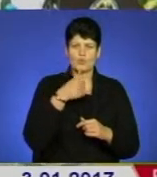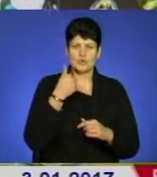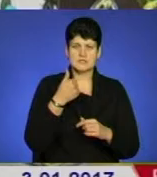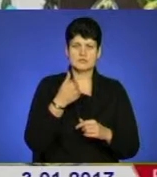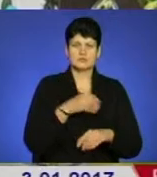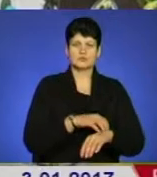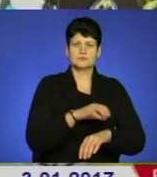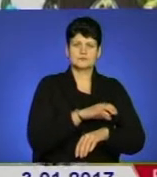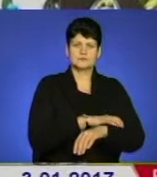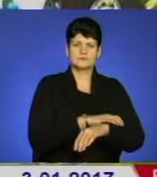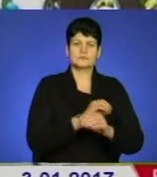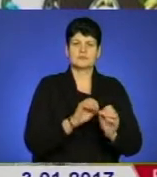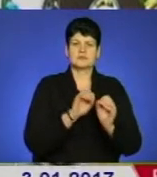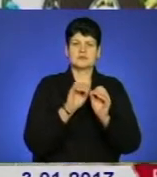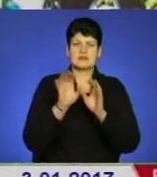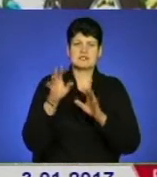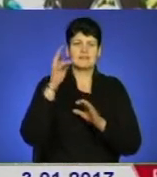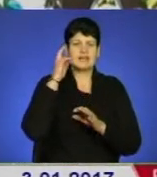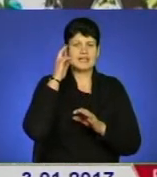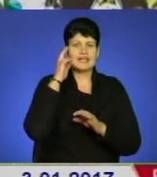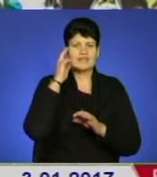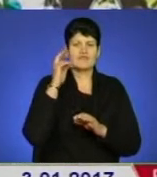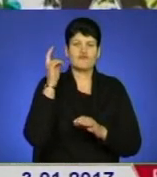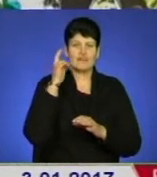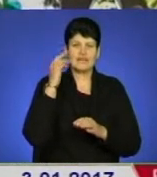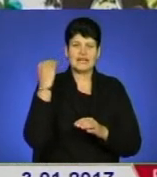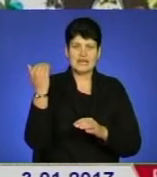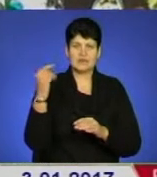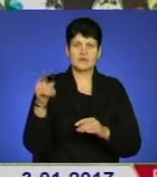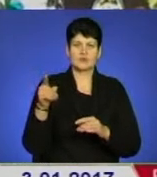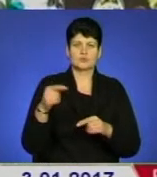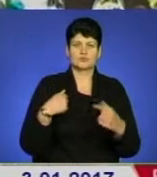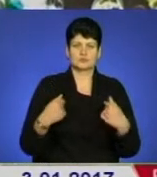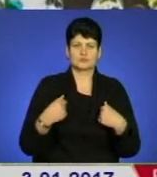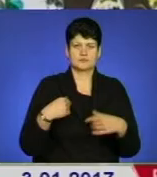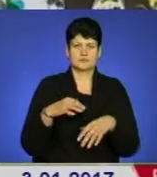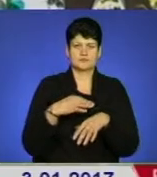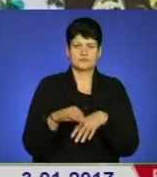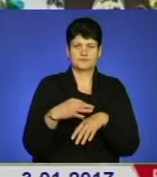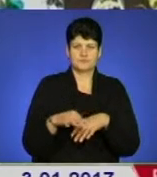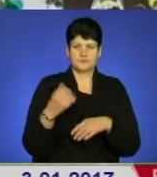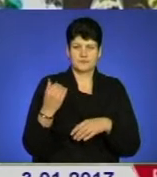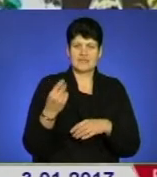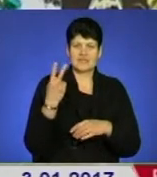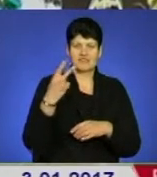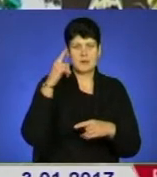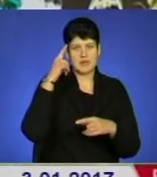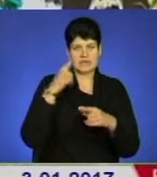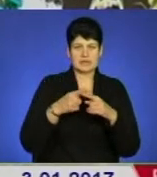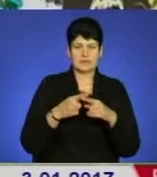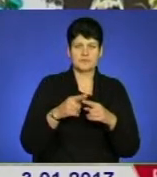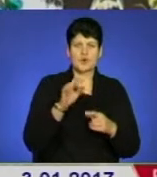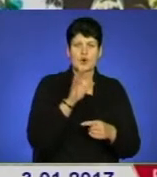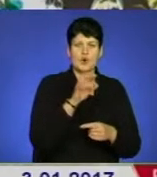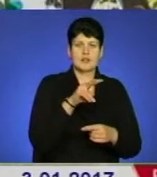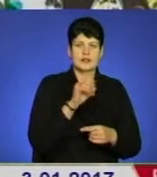більшовики завезли в Київ, і в Києві там його замордували. Його два брати,